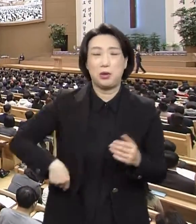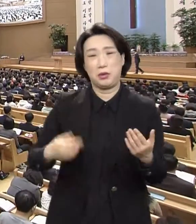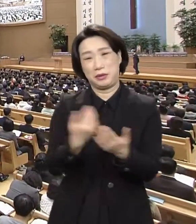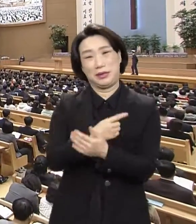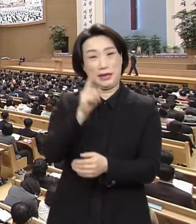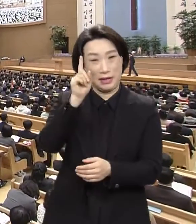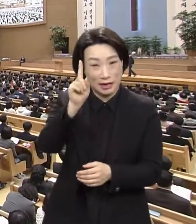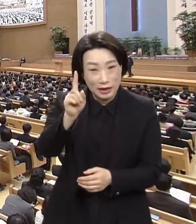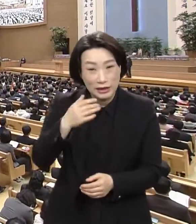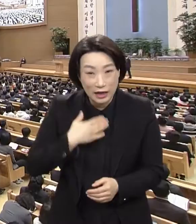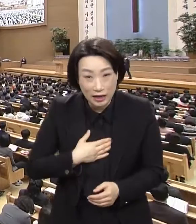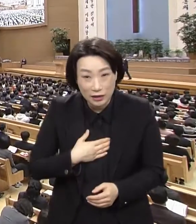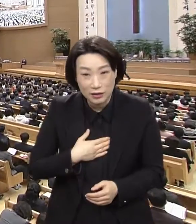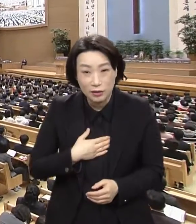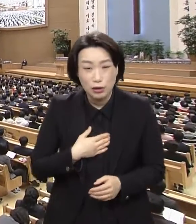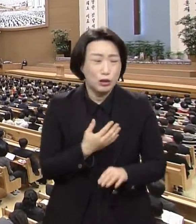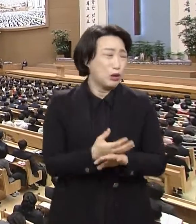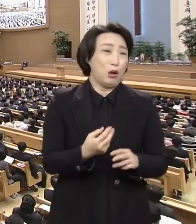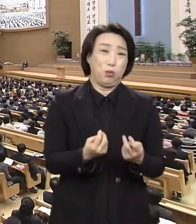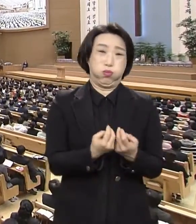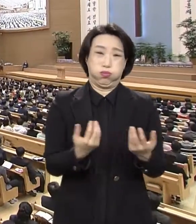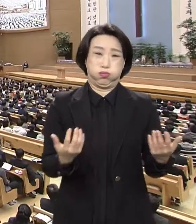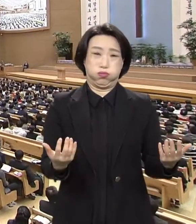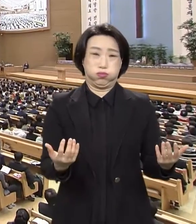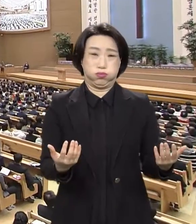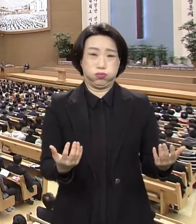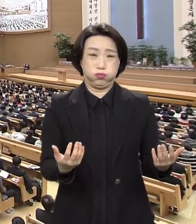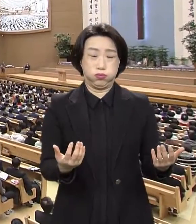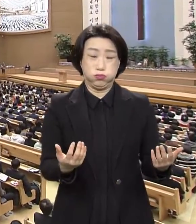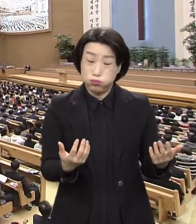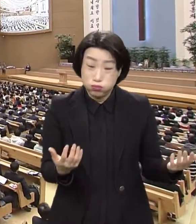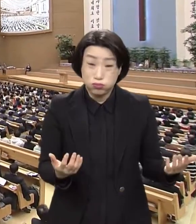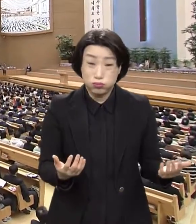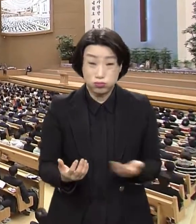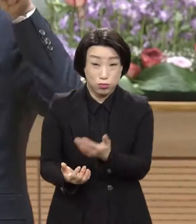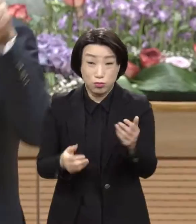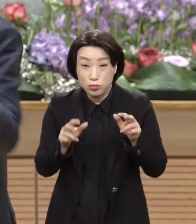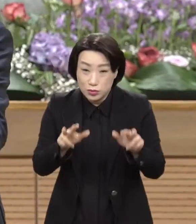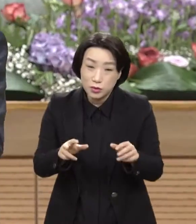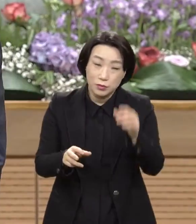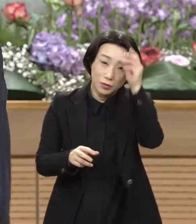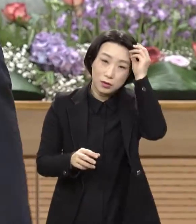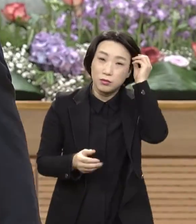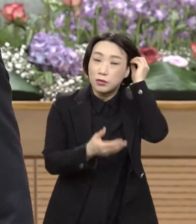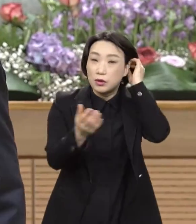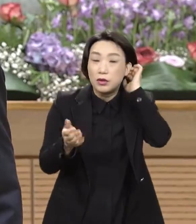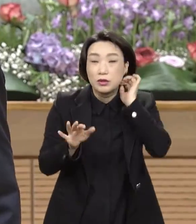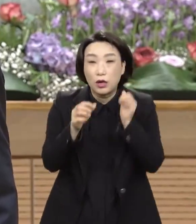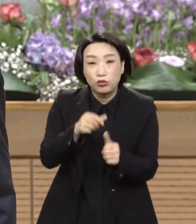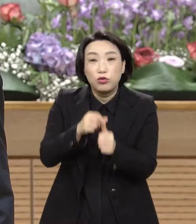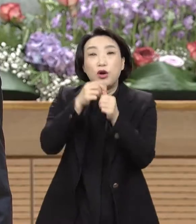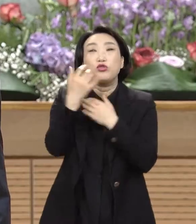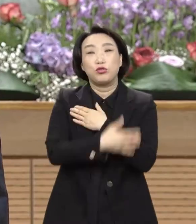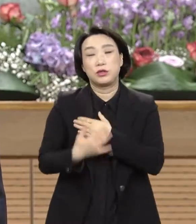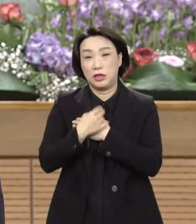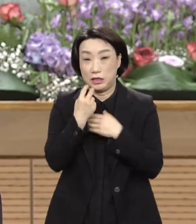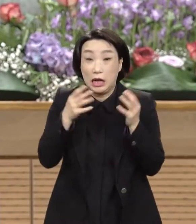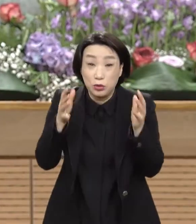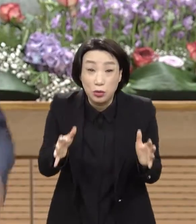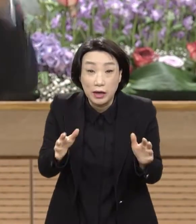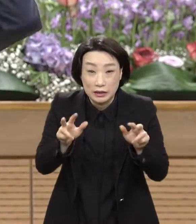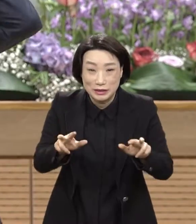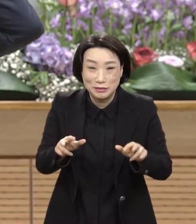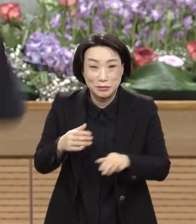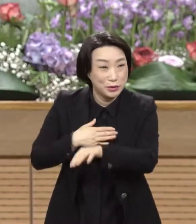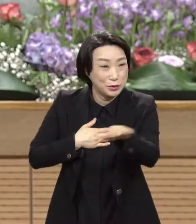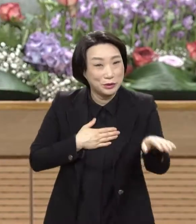없어. 다른 방법이 없다니까. 여러분은 지금 구원받을 수 있는 육신을 입고 있는 이때 사는